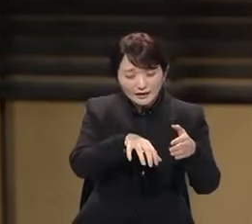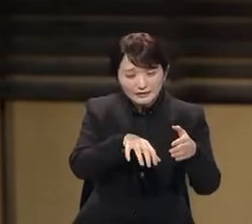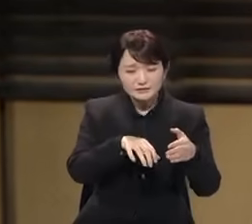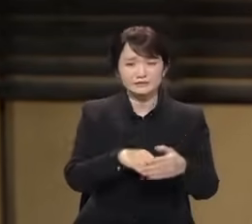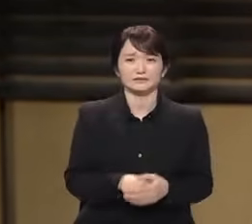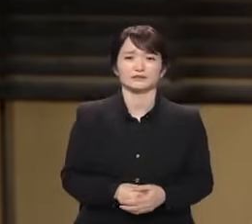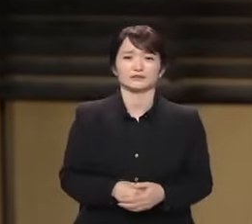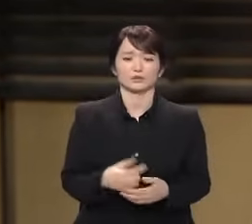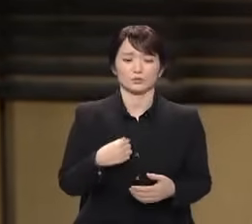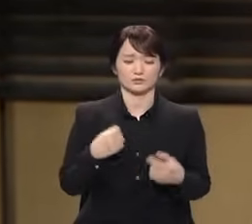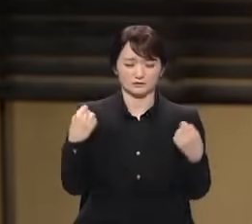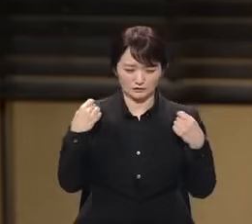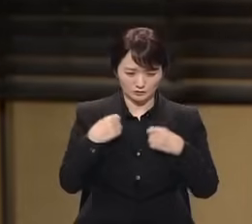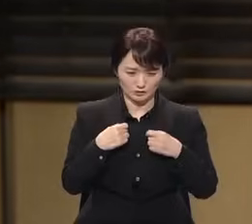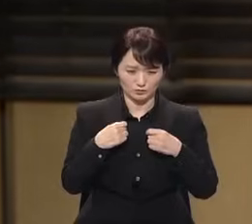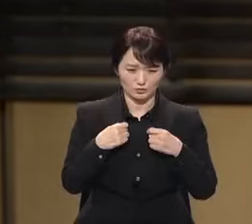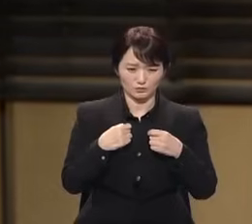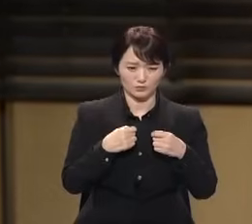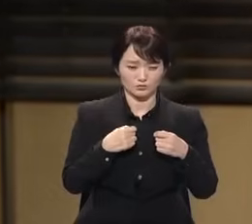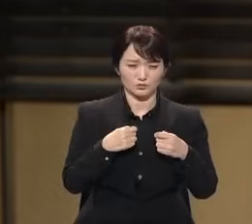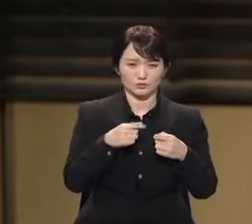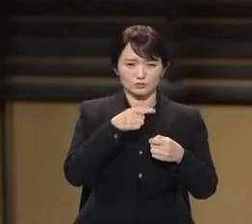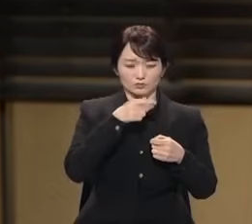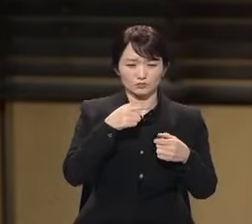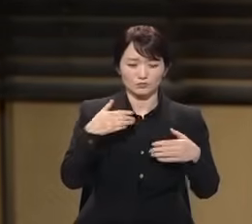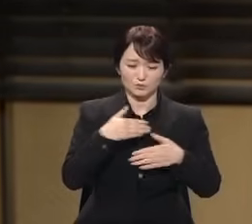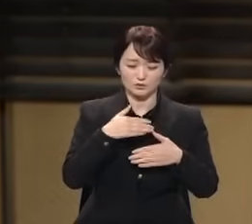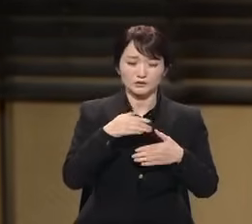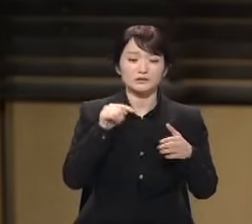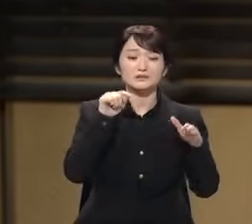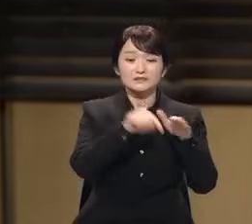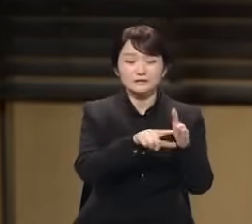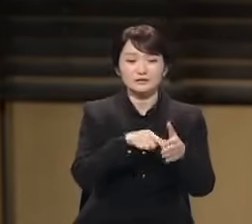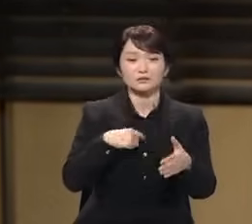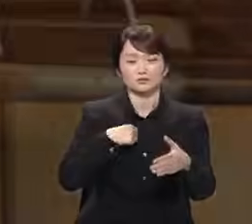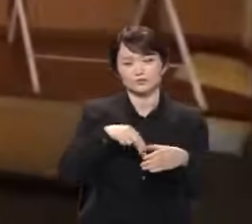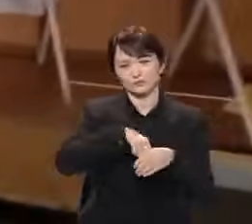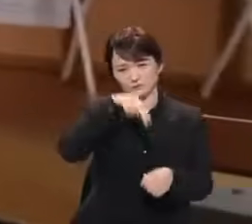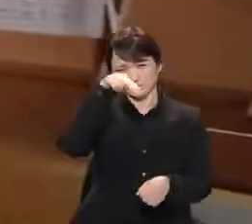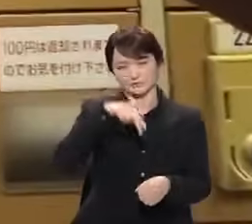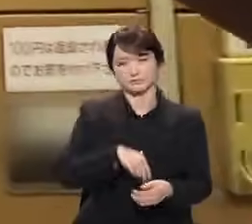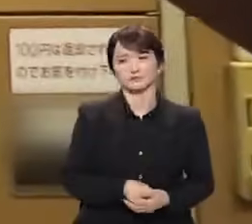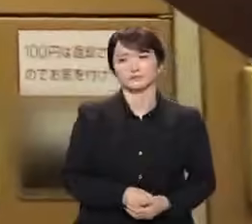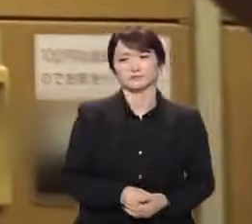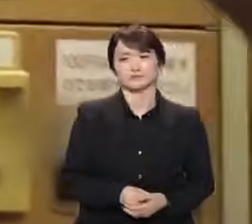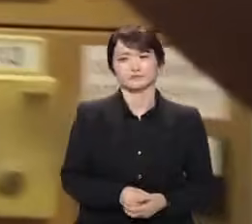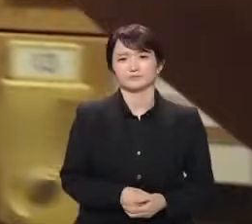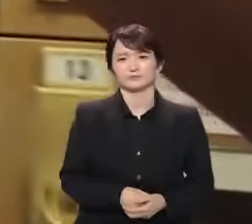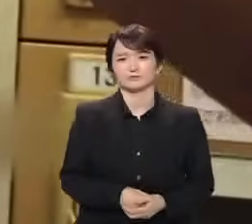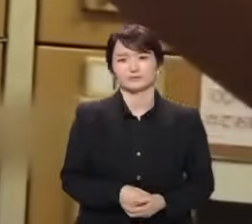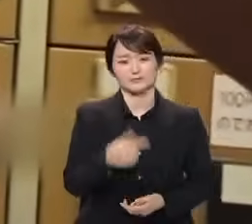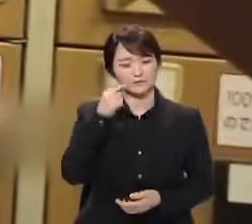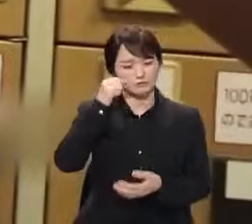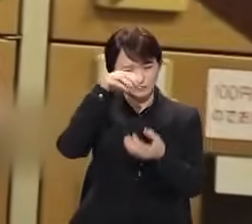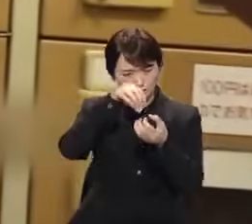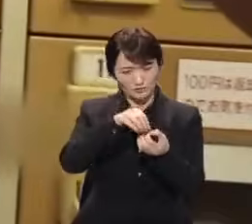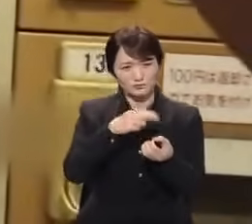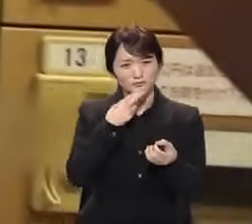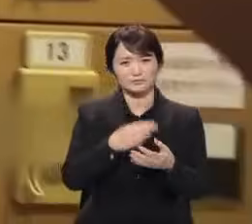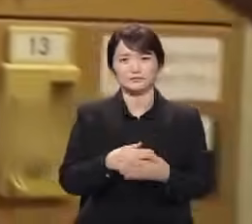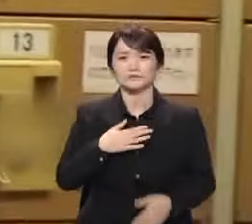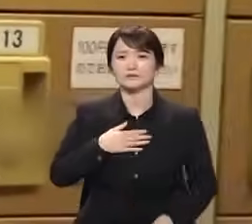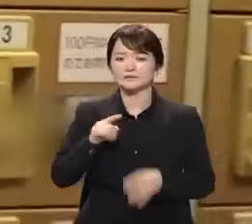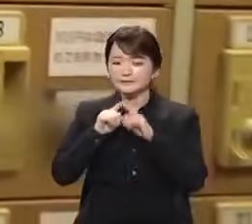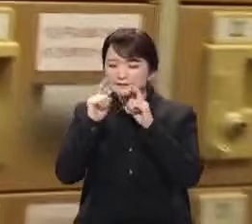예. 그런 거는 사실은 상식에 가까운 거고 풍습이라는 게 사실 없는 거거든요. 저는 개인적으로는 조금